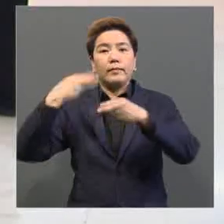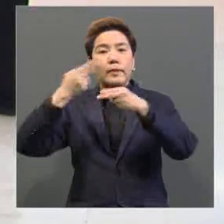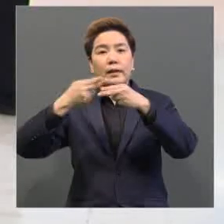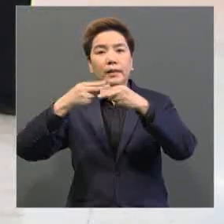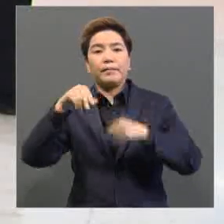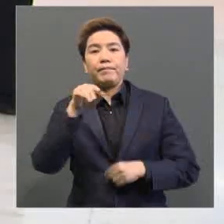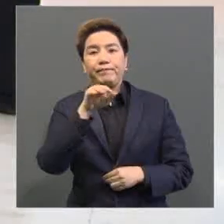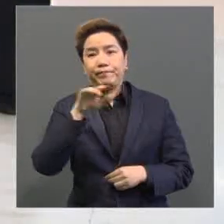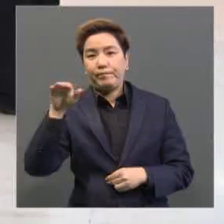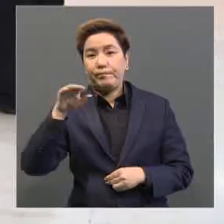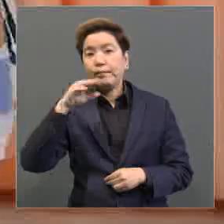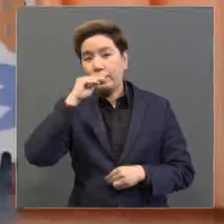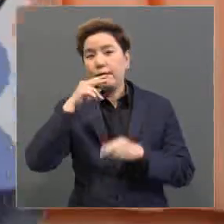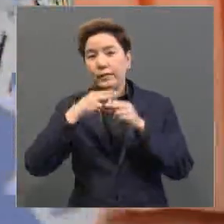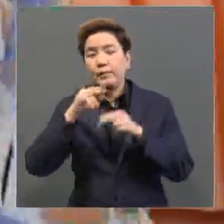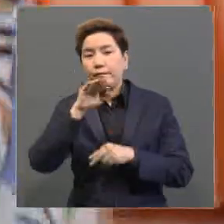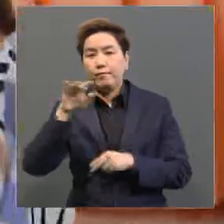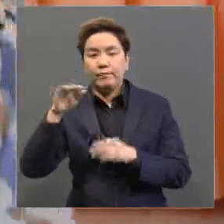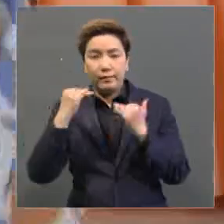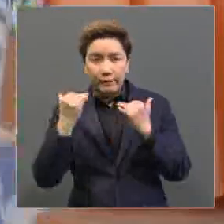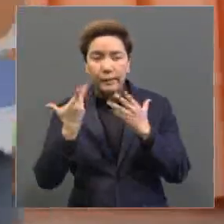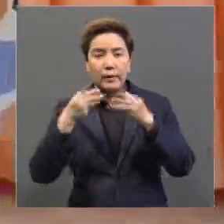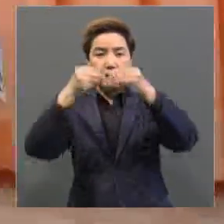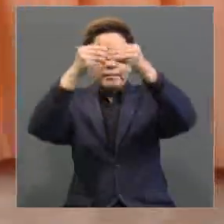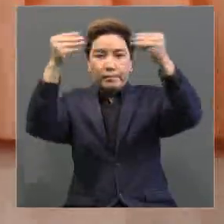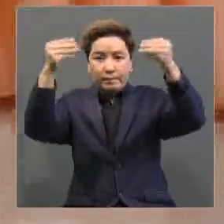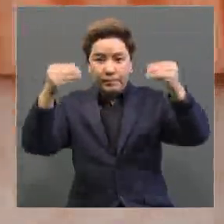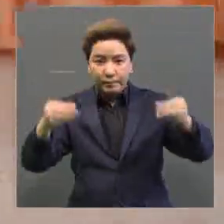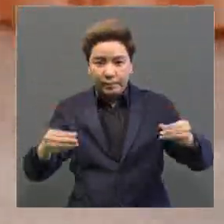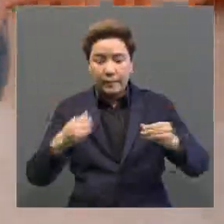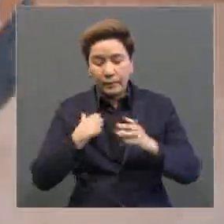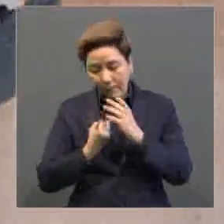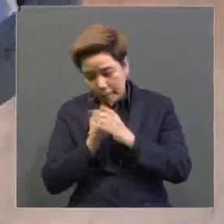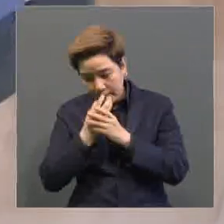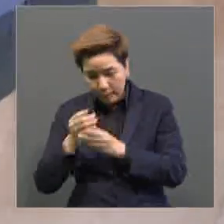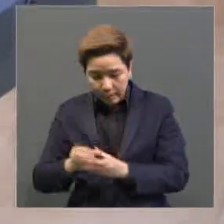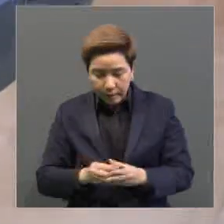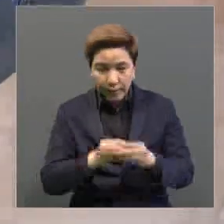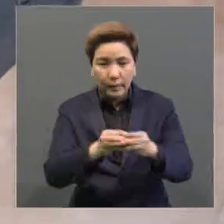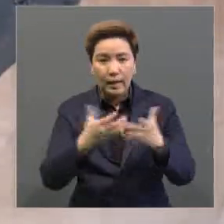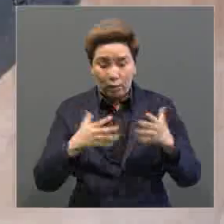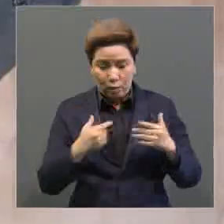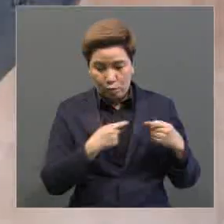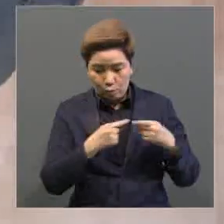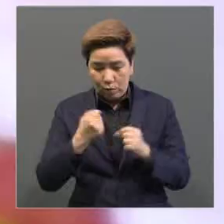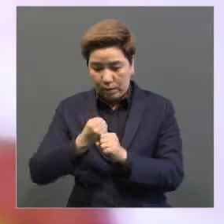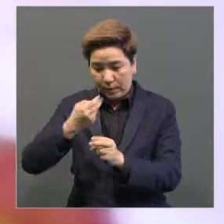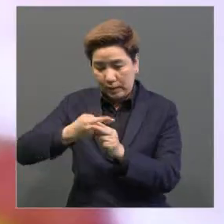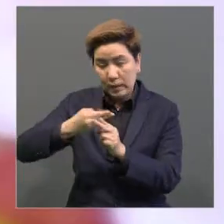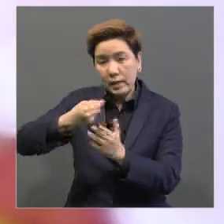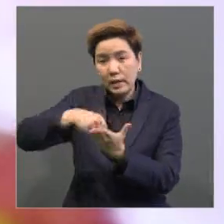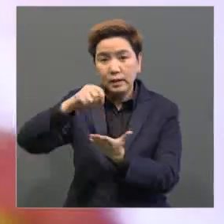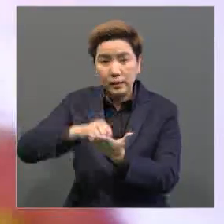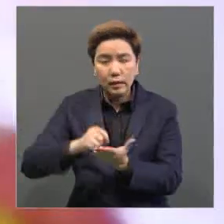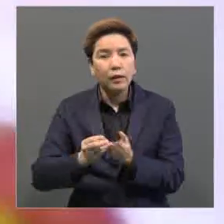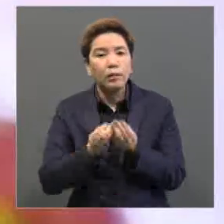ราเทพยวดีกรมหลวงราชสารินีสิริพัฒน์มหาวชิรราชธิดาพร้อมลงนามถวายพระพรขอให้ทร